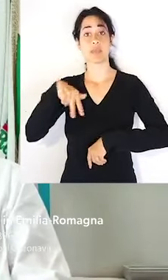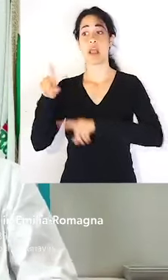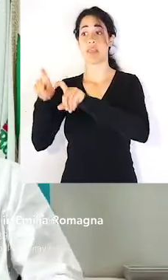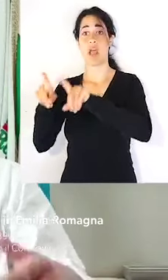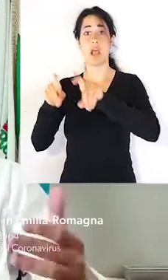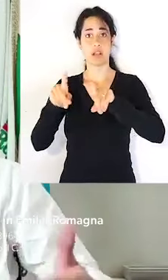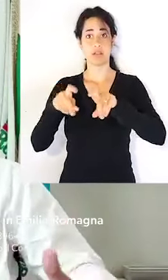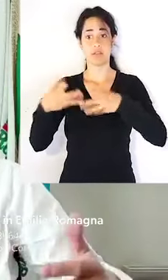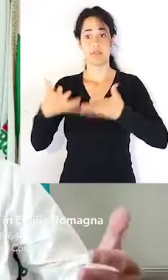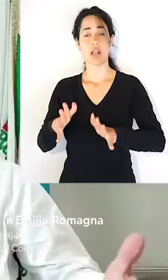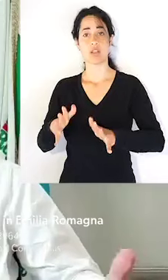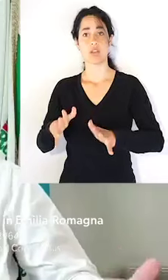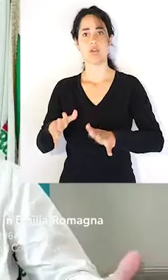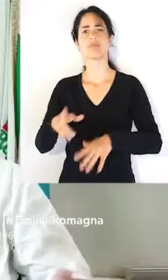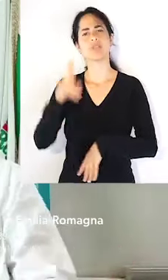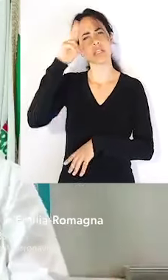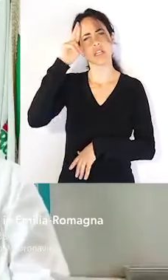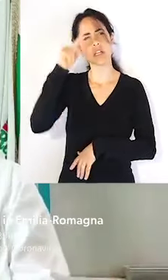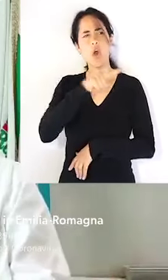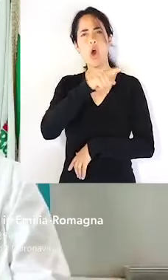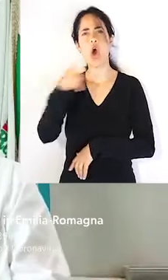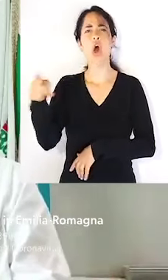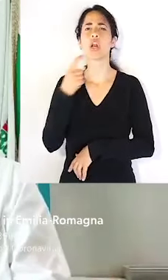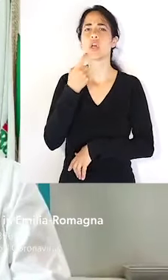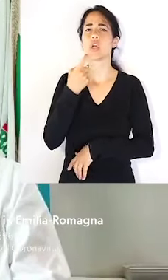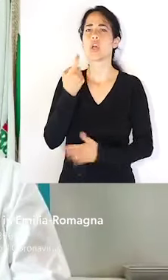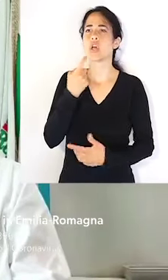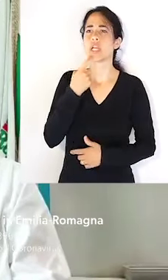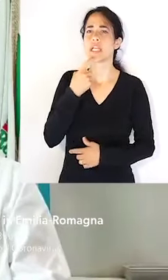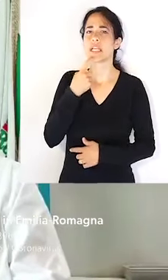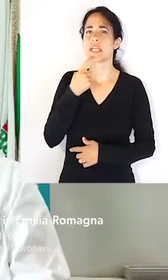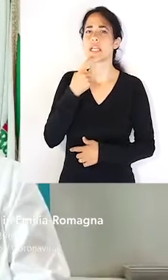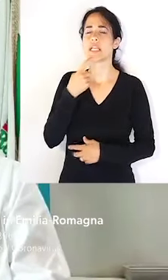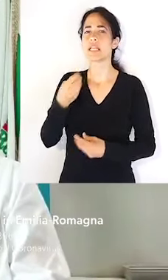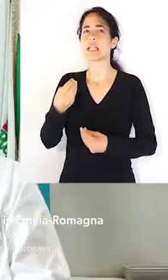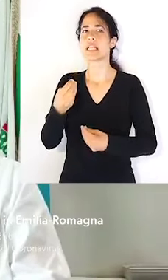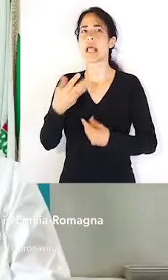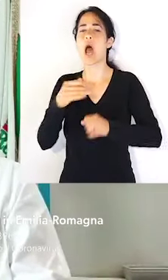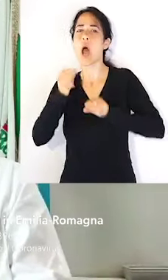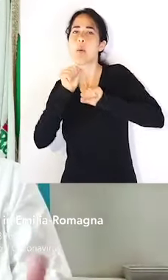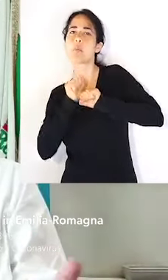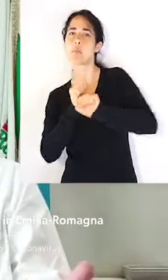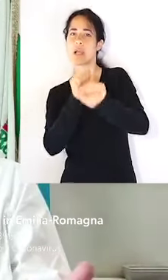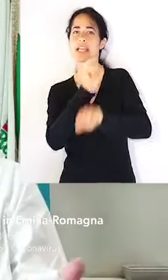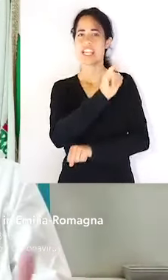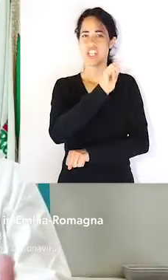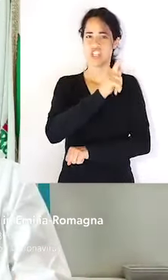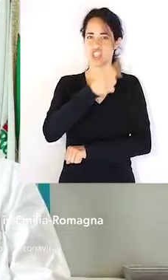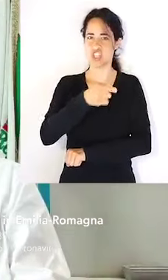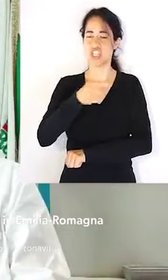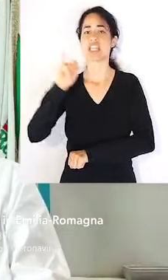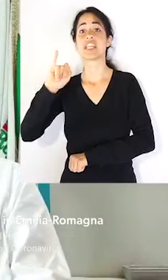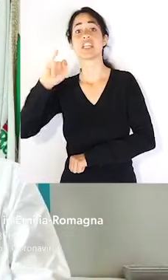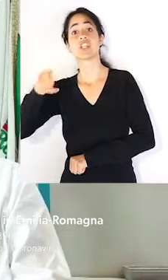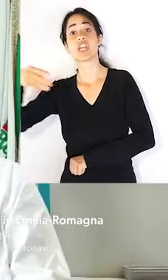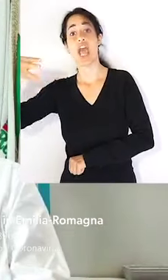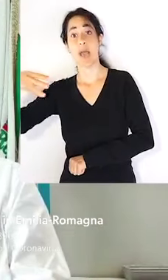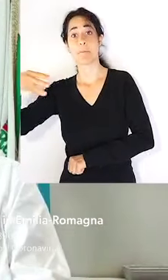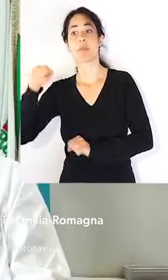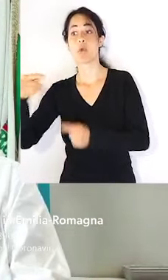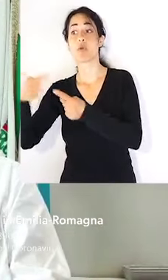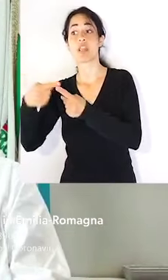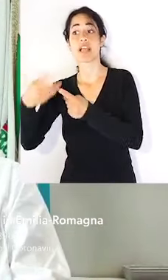test. Ricordo che tutti coloro che sono positivi agli anticorpi IgG, IgM